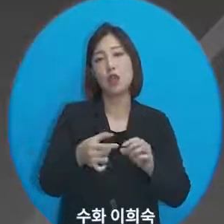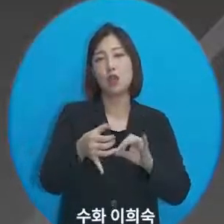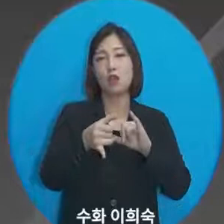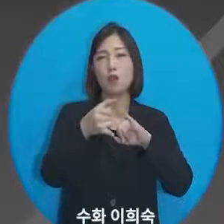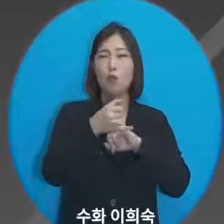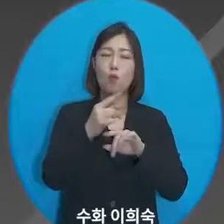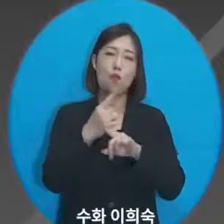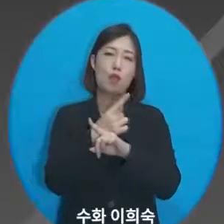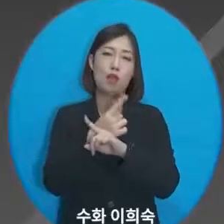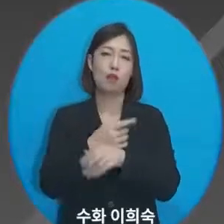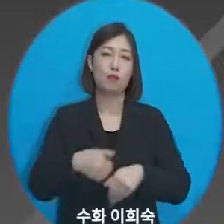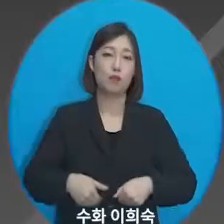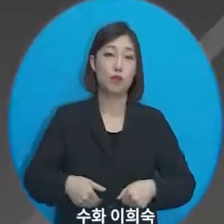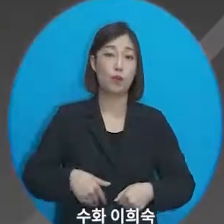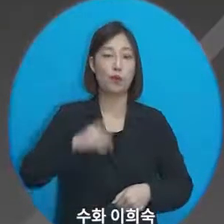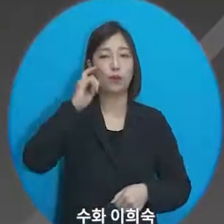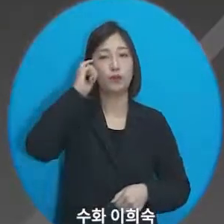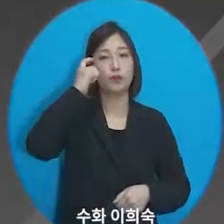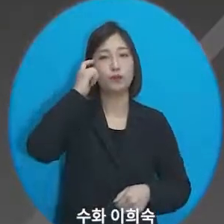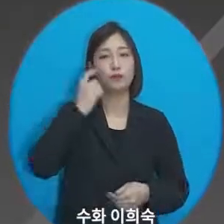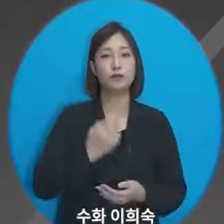됩니다.